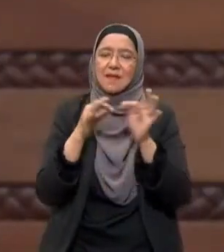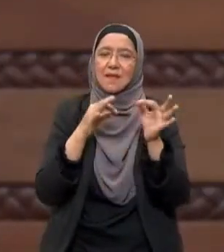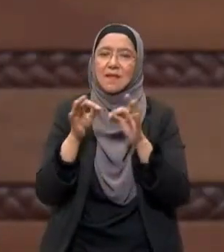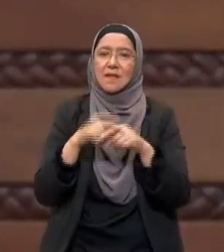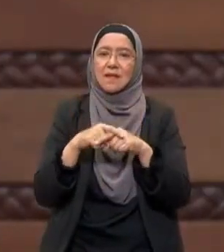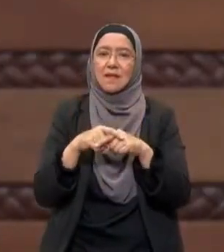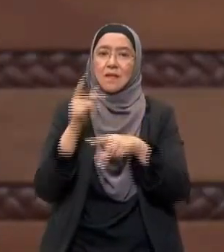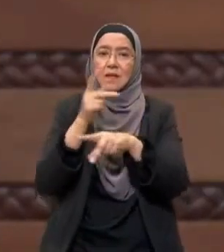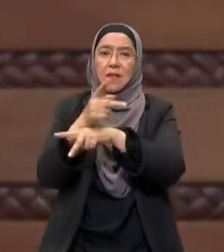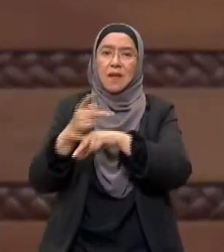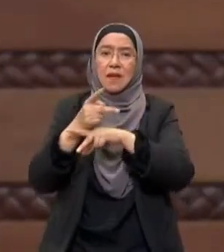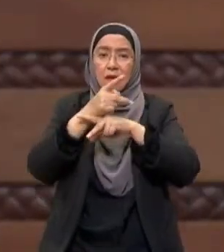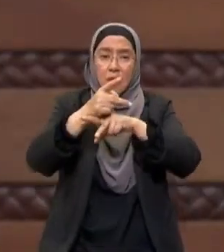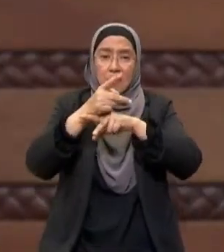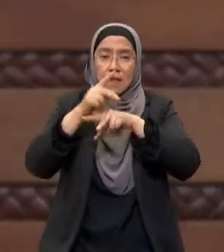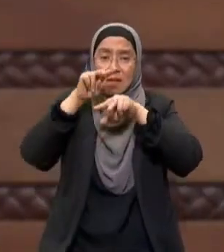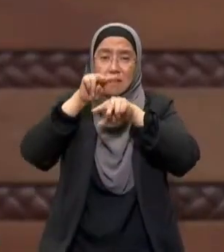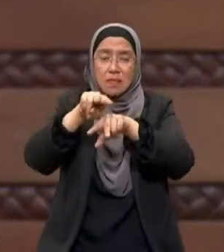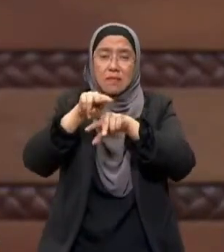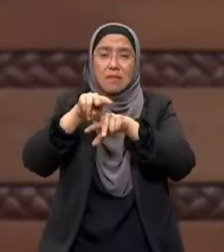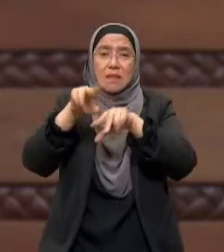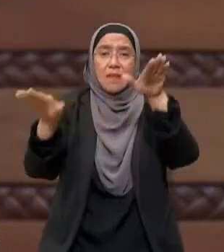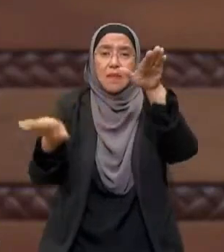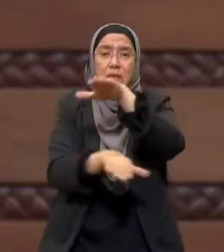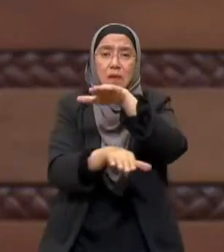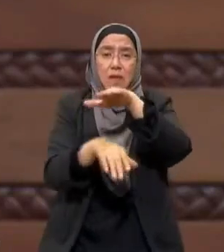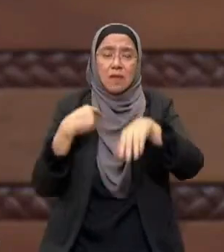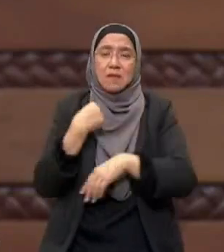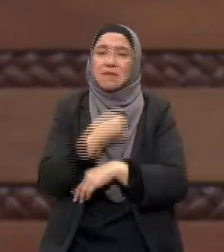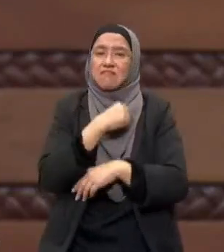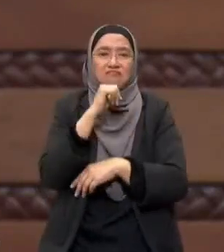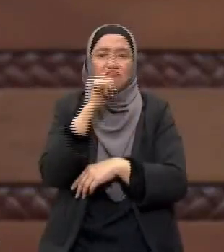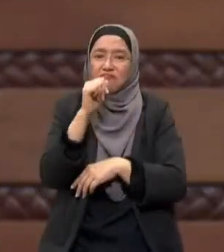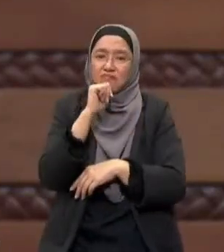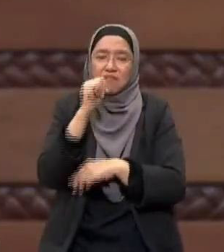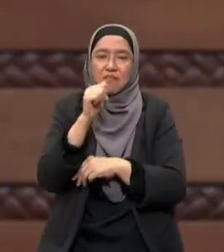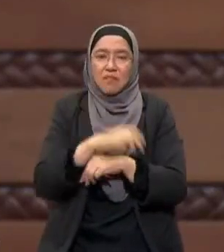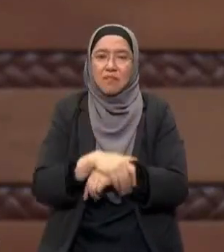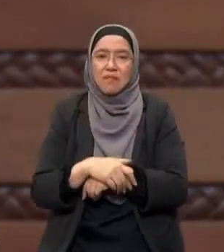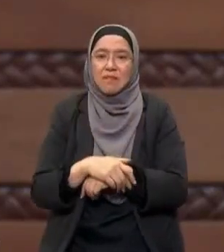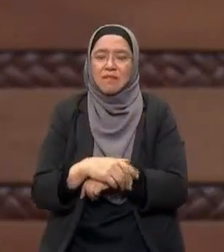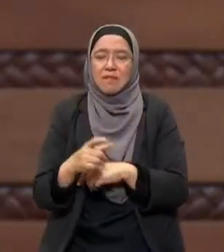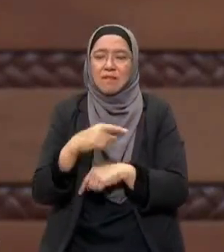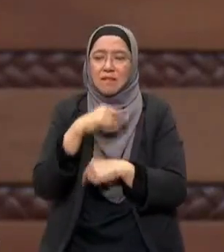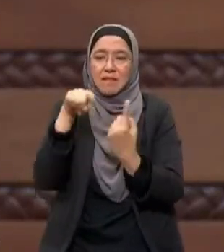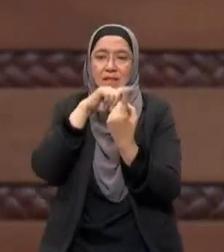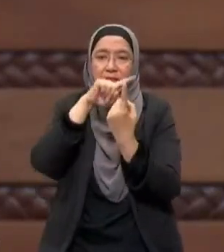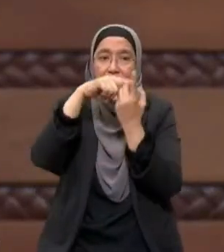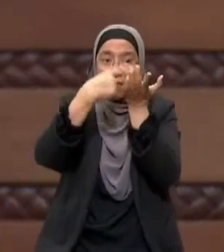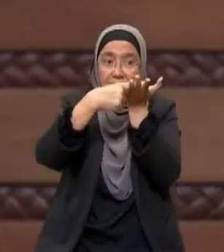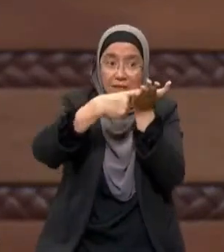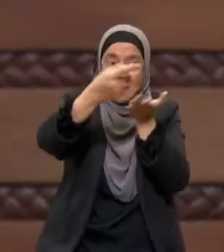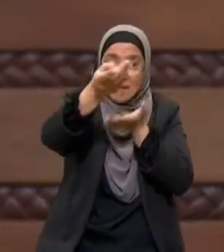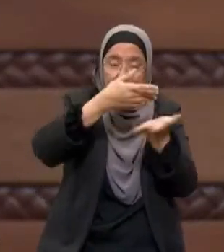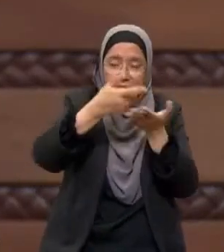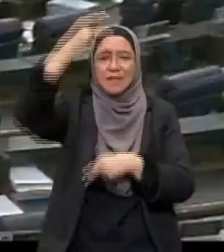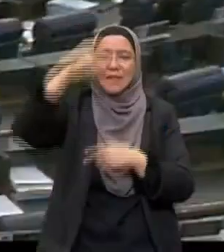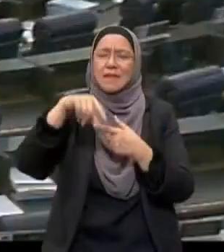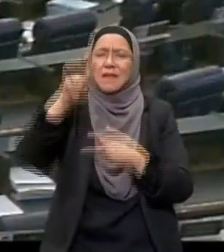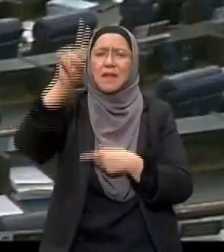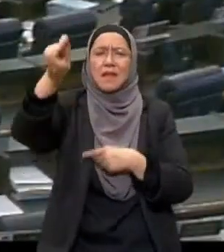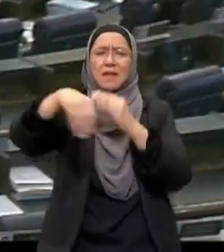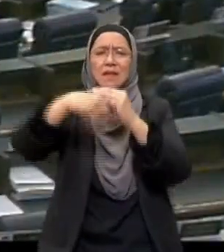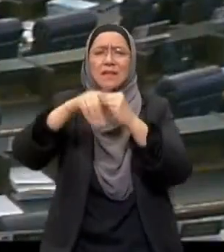sing motek menerusi kenyataan yang dikeluarkan pada 17 Oktober lalu telah menyatakan kekurangan tenaga pekerja di bahagian